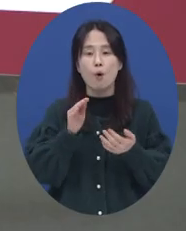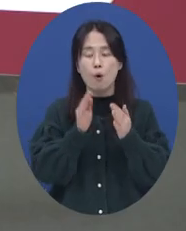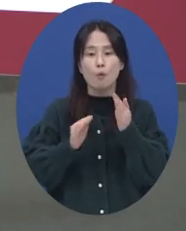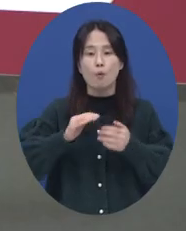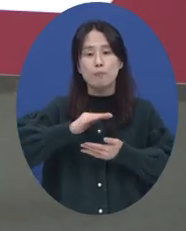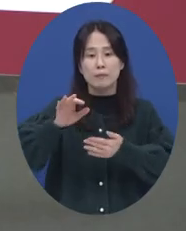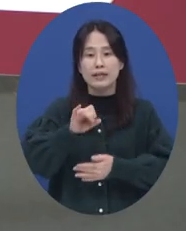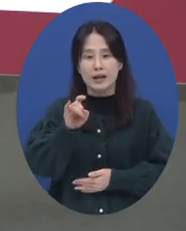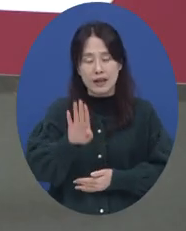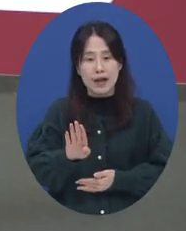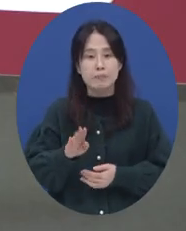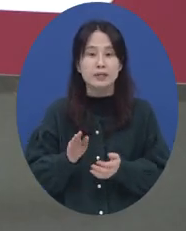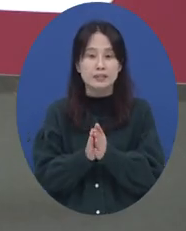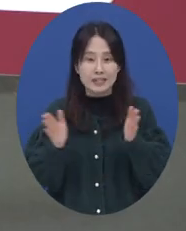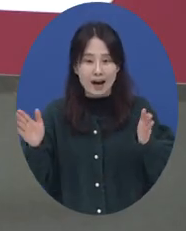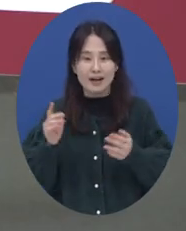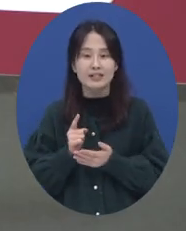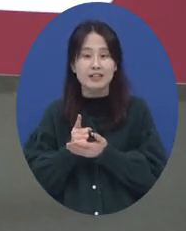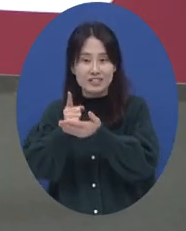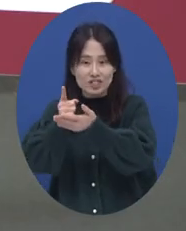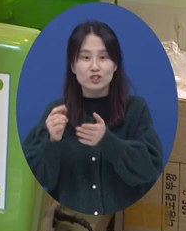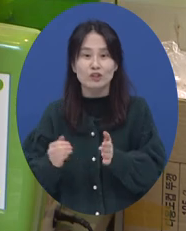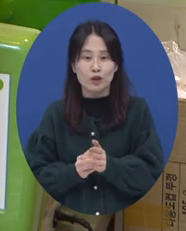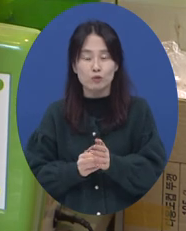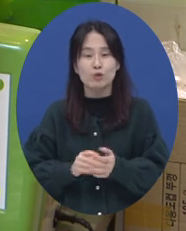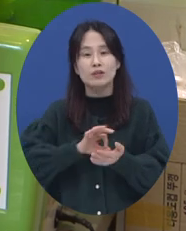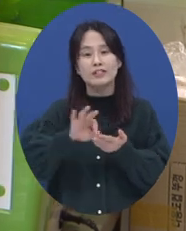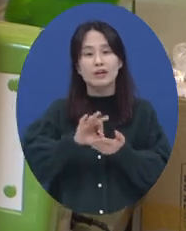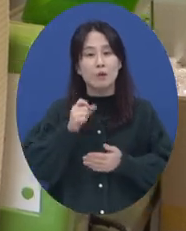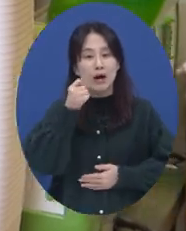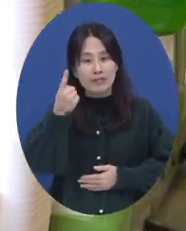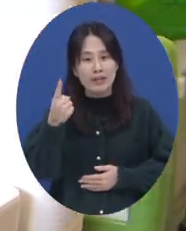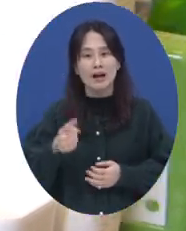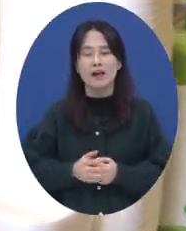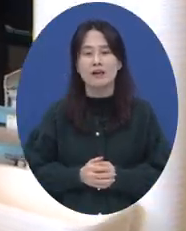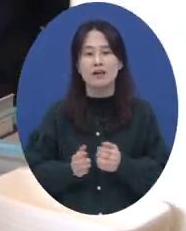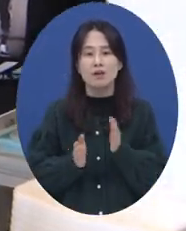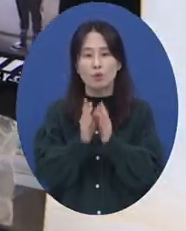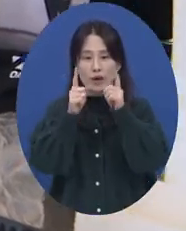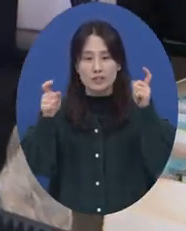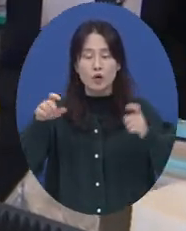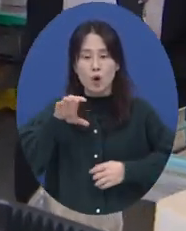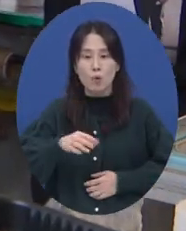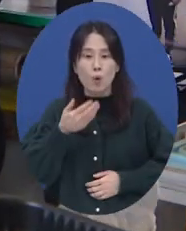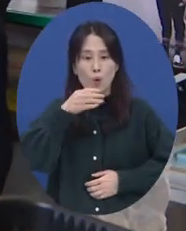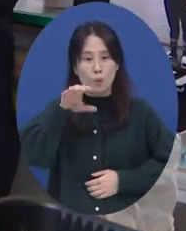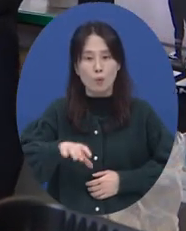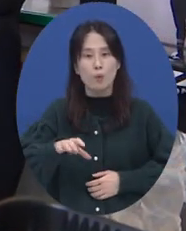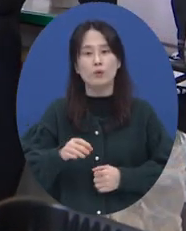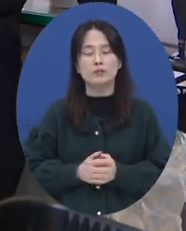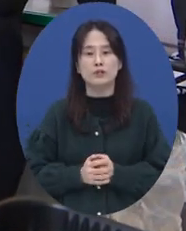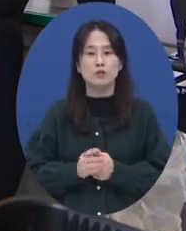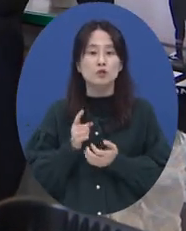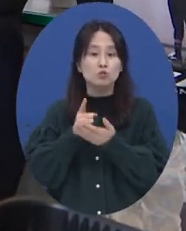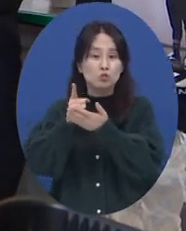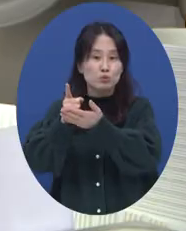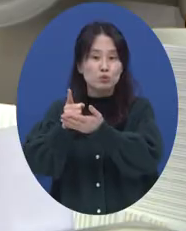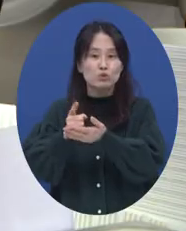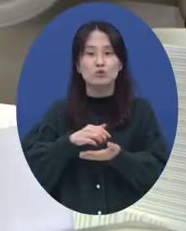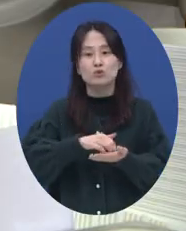가맹점 신청을 했고 이용한 달 화성에 있는 쉽다 한곳에서만 00 앱으로 들어온 주문이